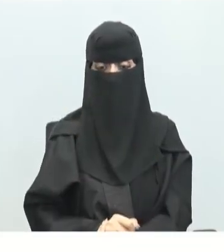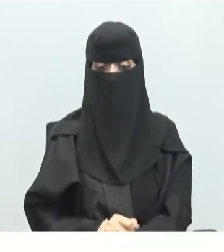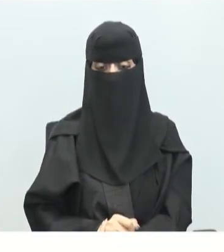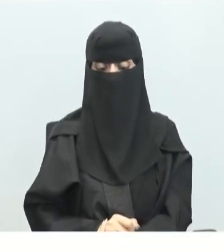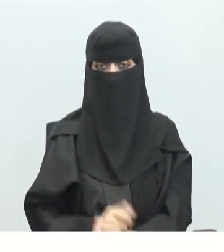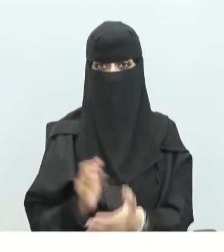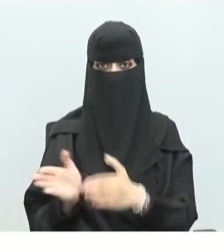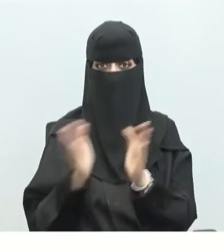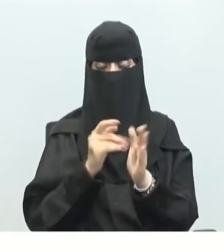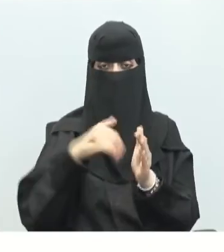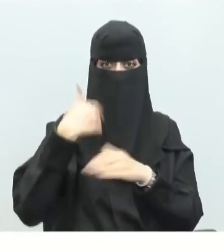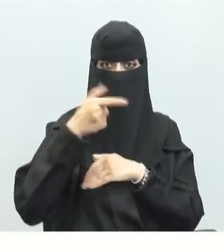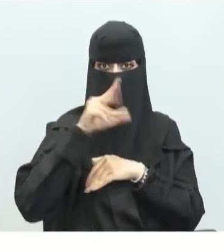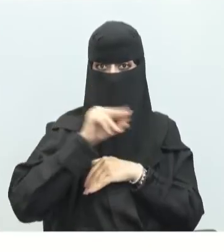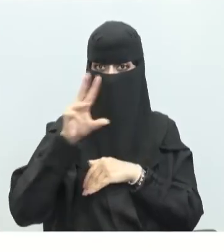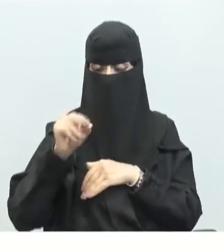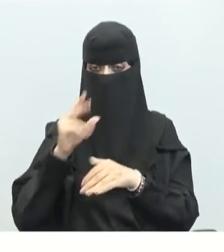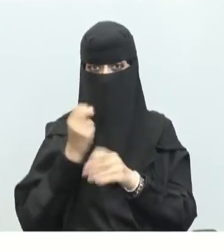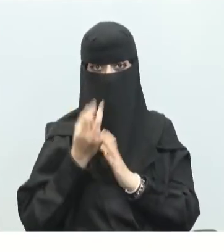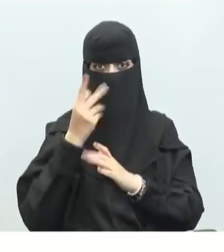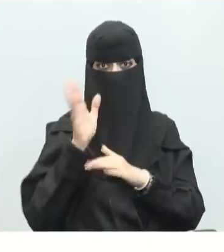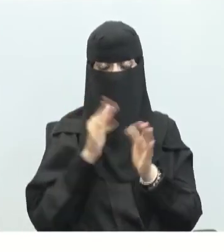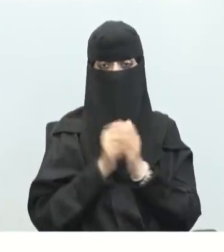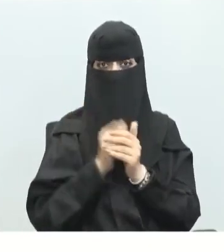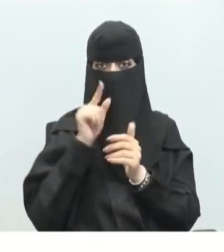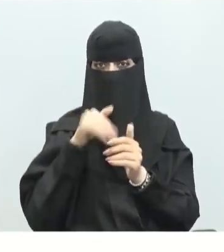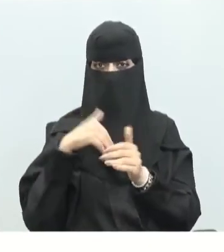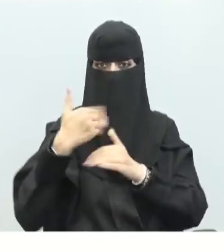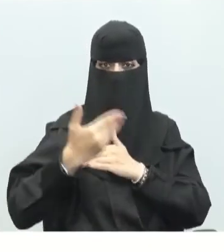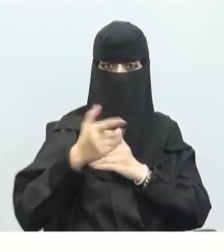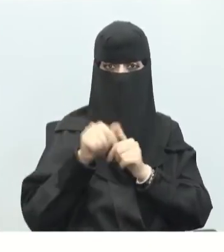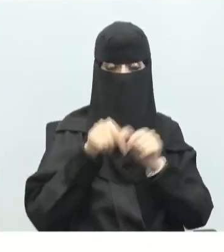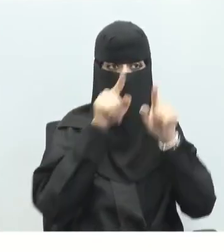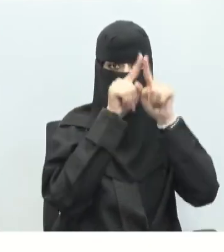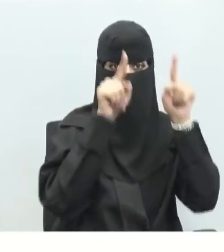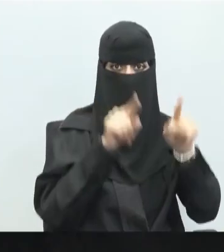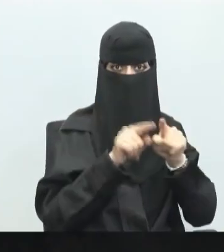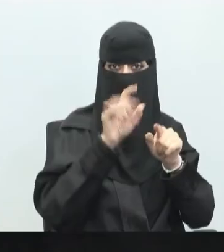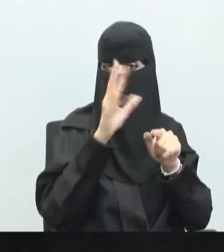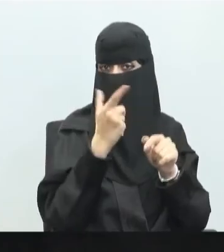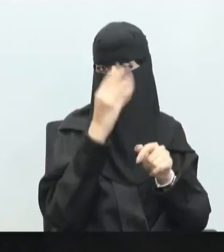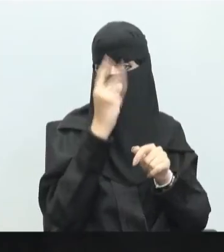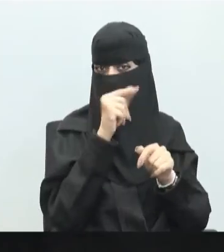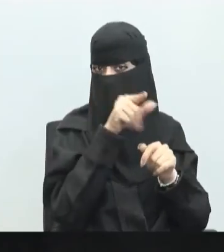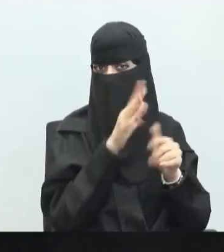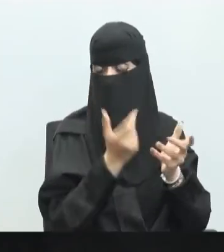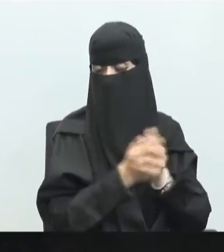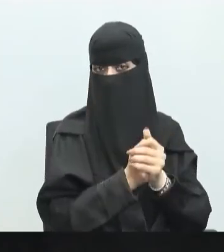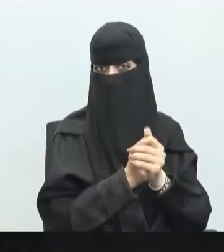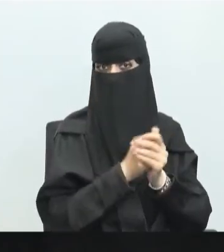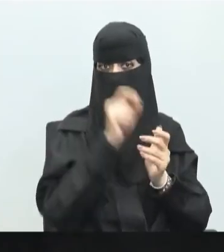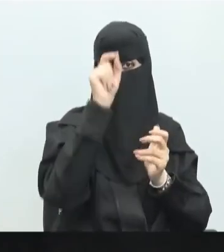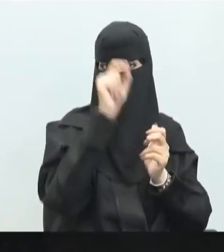ننتقل الى السؤال الاخر ايضا بنفس الفكره لكن كم العدد الموجود امامي احسنتم